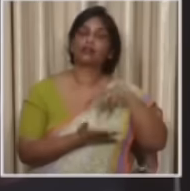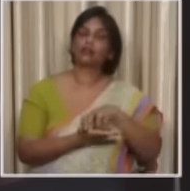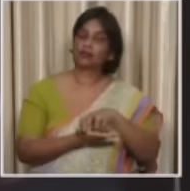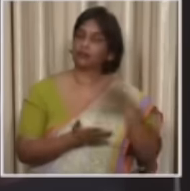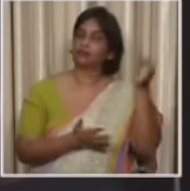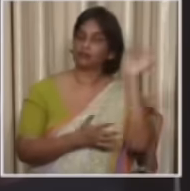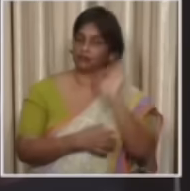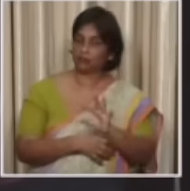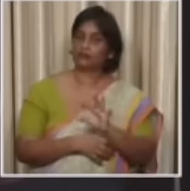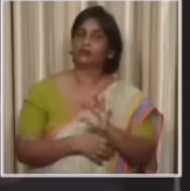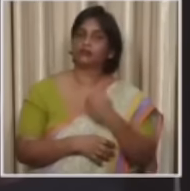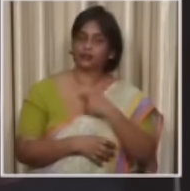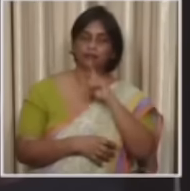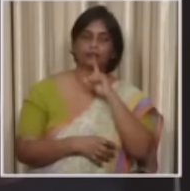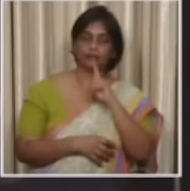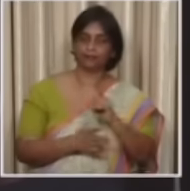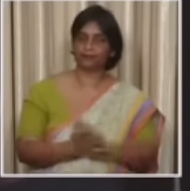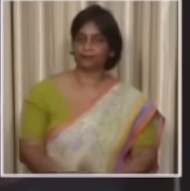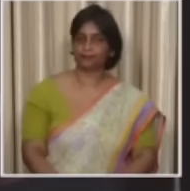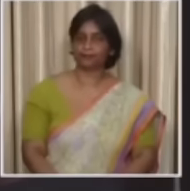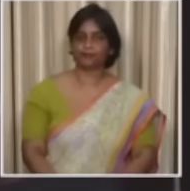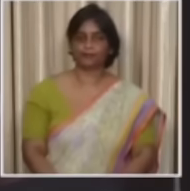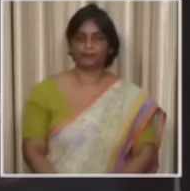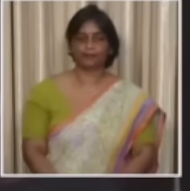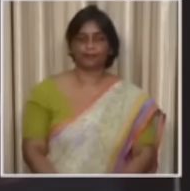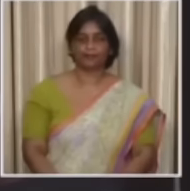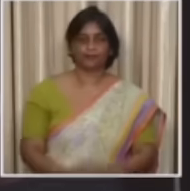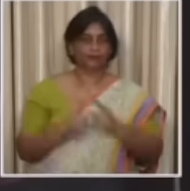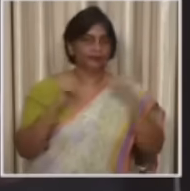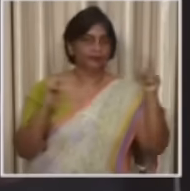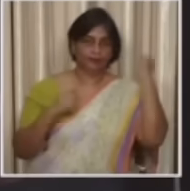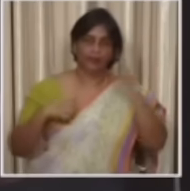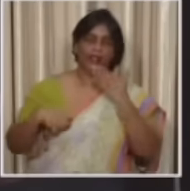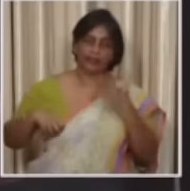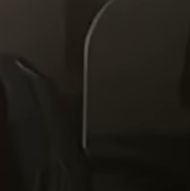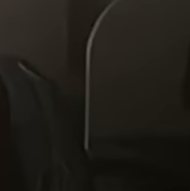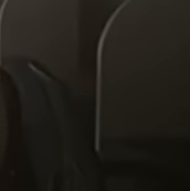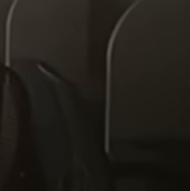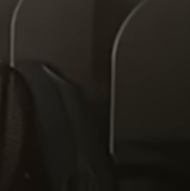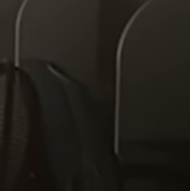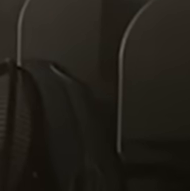පත් වෙයි කියන එක මම තමුන් අන්සර කියන්නේ. බොහොම ස්තුතියි. මම මේ ටික කතා කරන්නේ නැහැ. බොහොම ස්තුතියි.